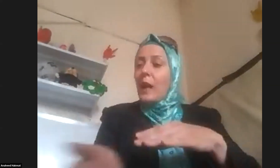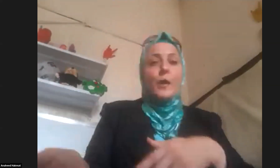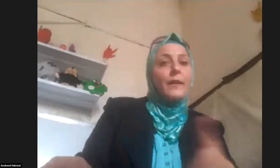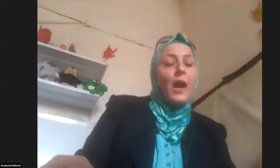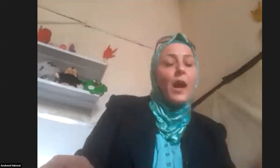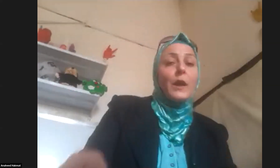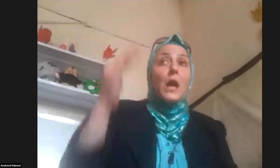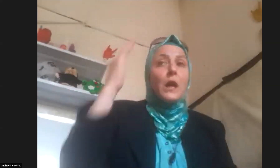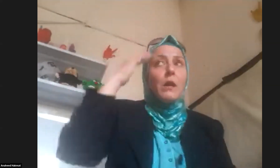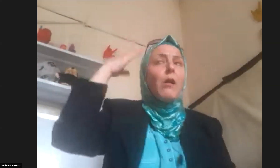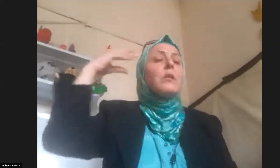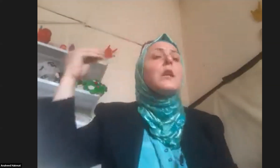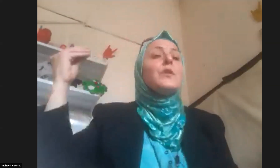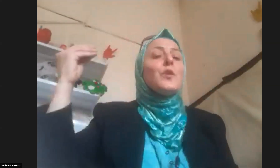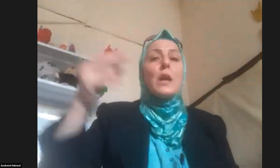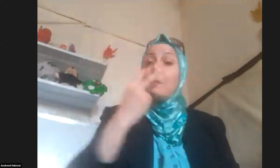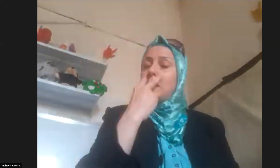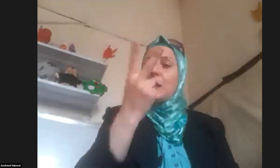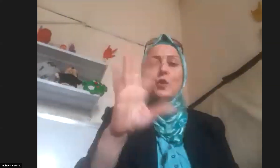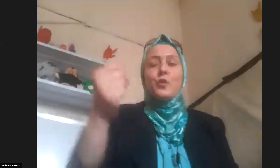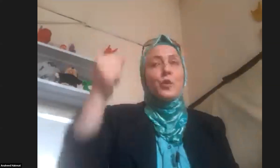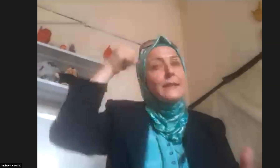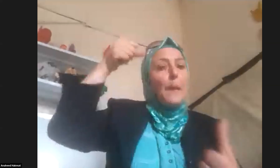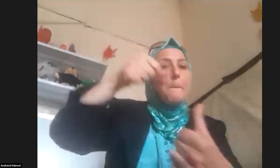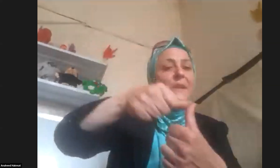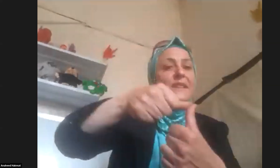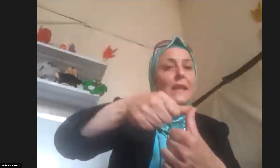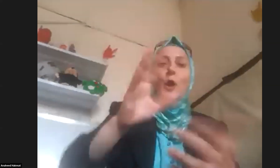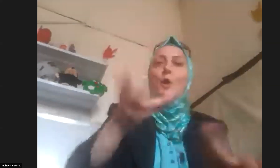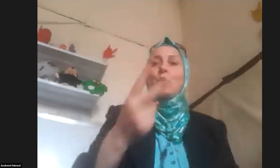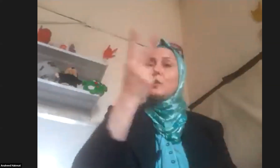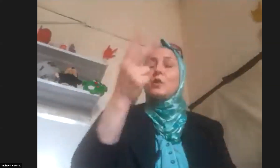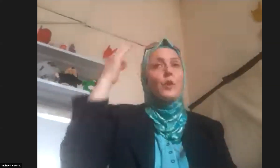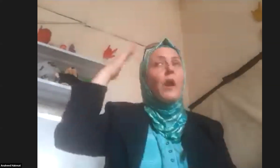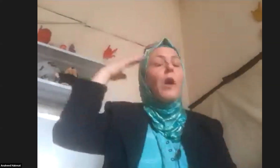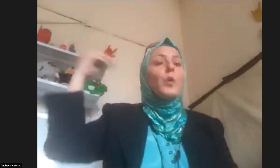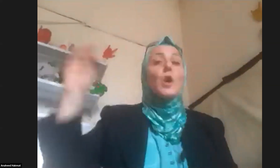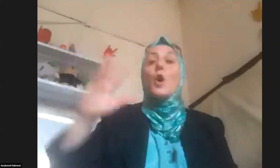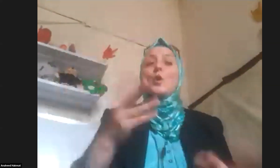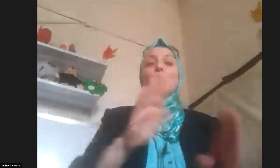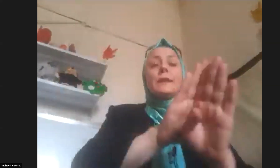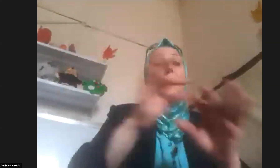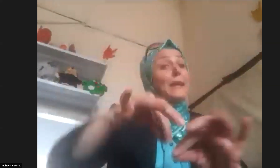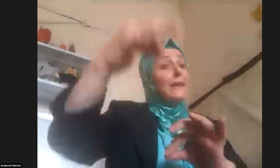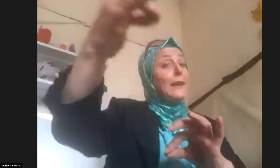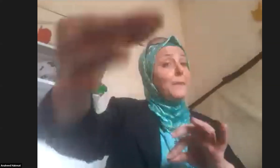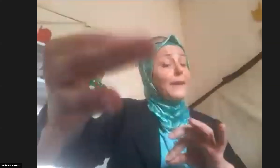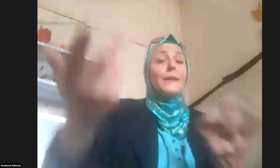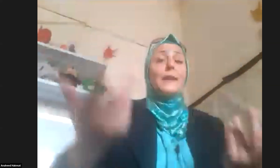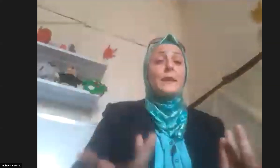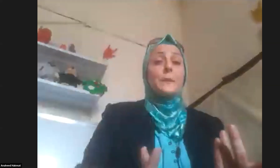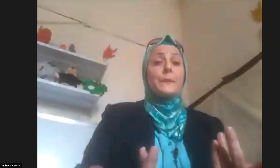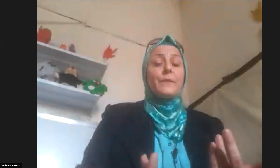مهم نشوف شو الأشياء اللي لسه بذاكرتهم، الأشياء نسيوها، وشو الدعم اللي بحتاجه للمرحلة القادمة.